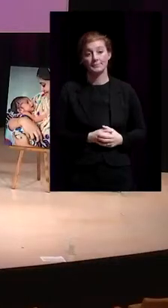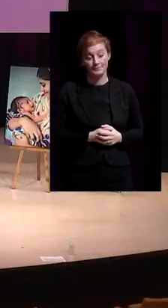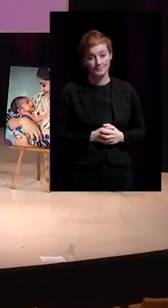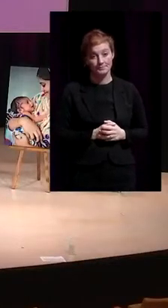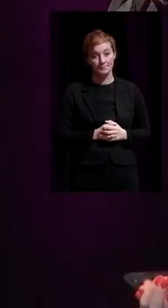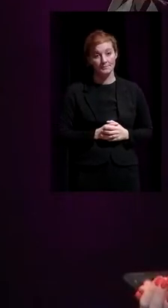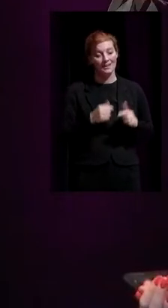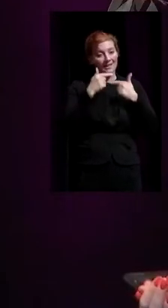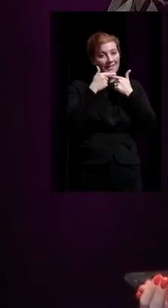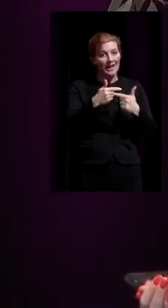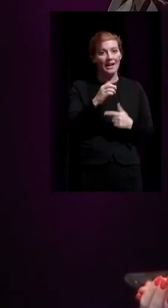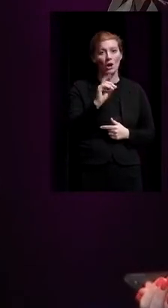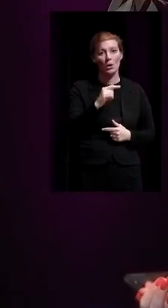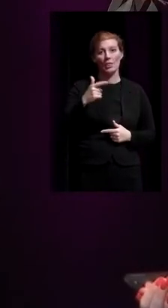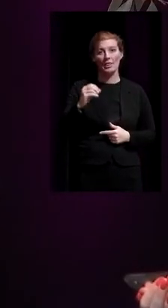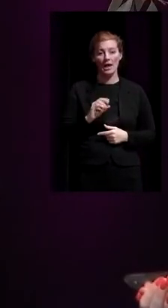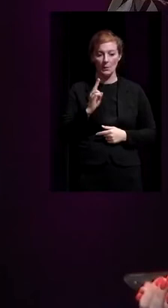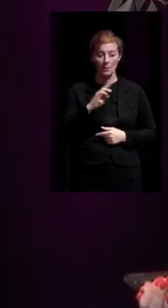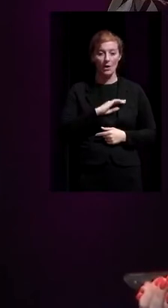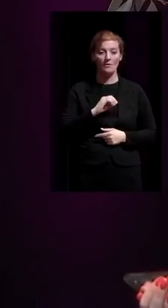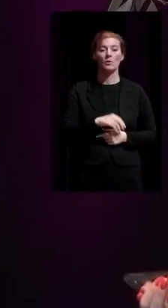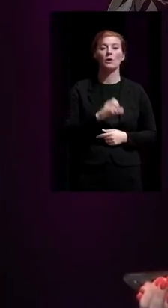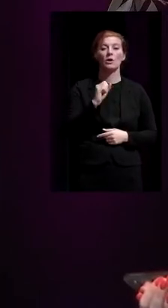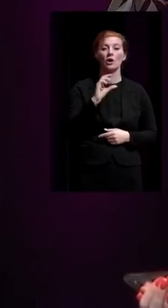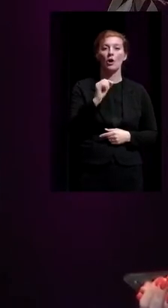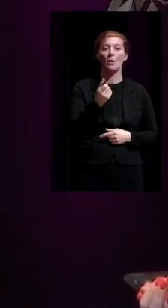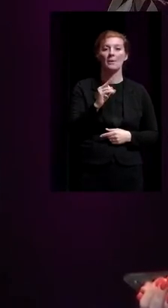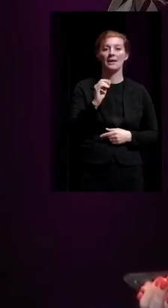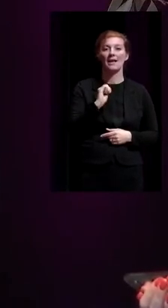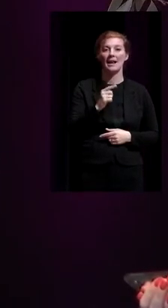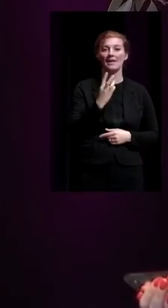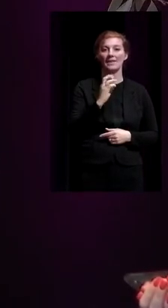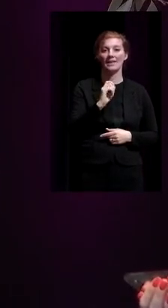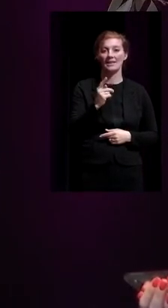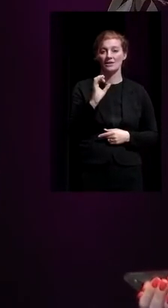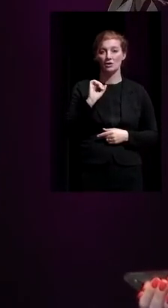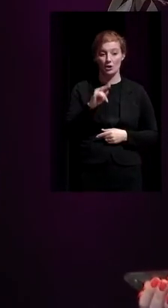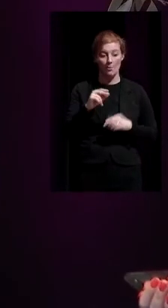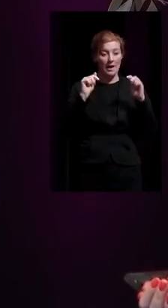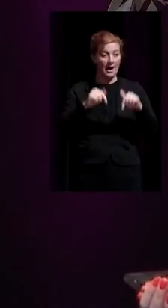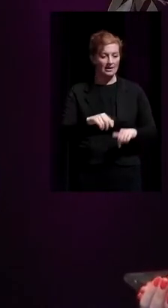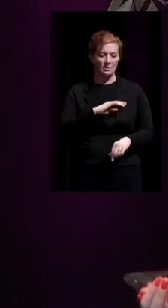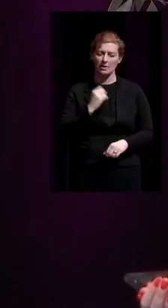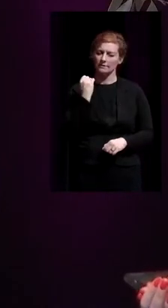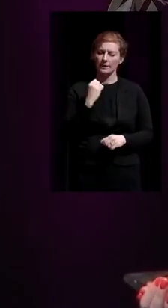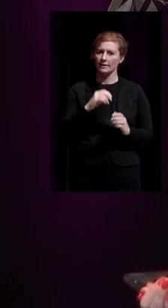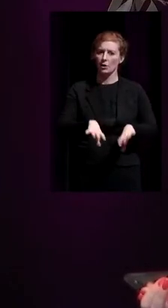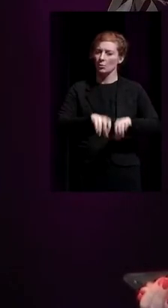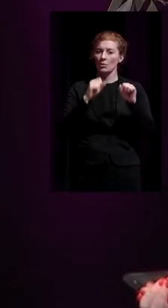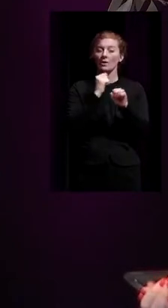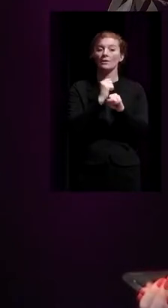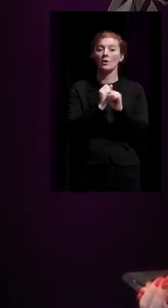Tack så mycket Lotta. Jag tänker nu när vi har Gabriel Wikström här som verkligen har ett så viktigt mandat att jobba med Agenda